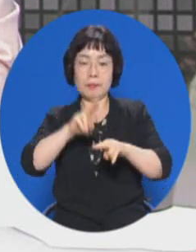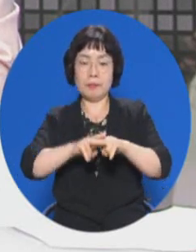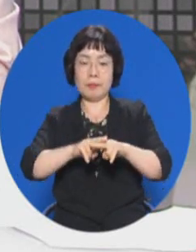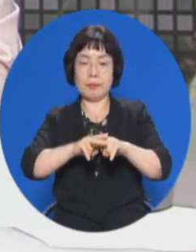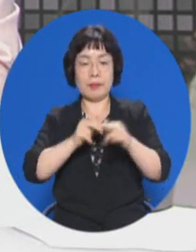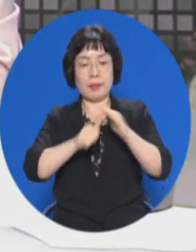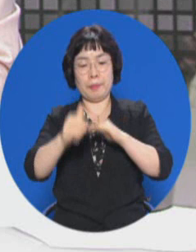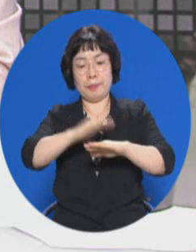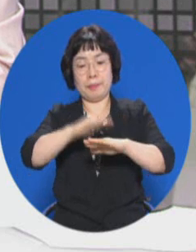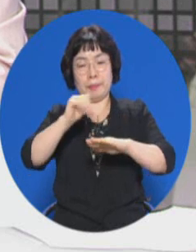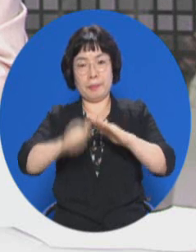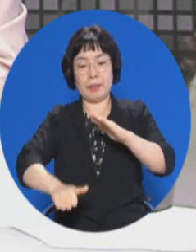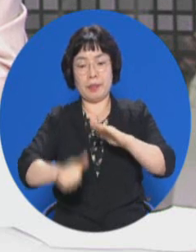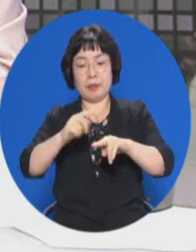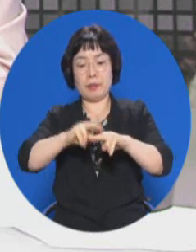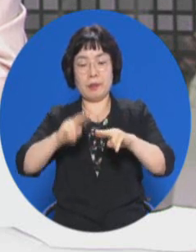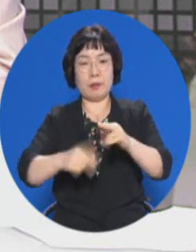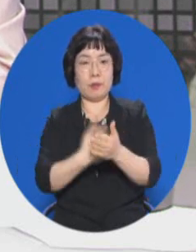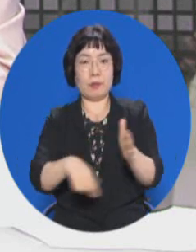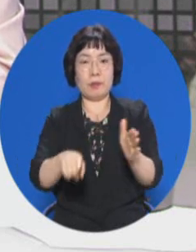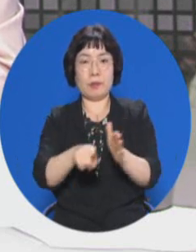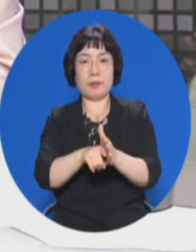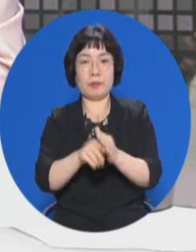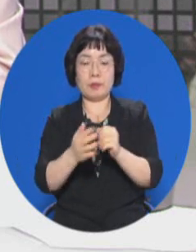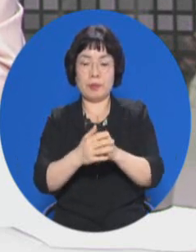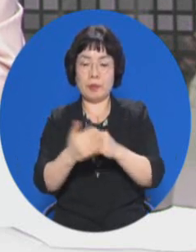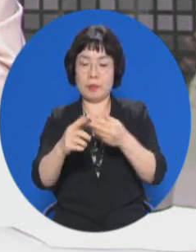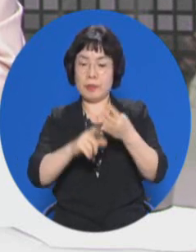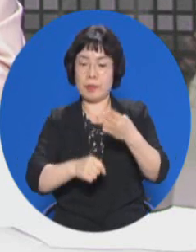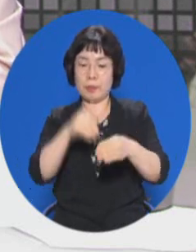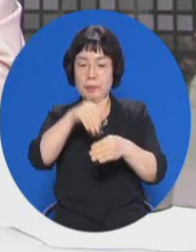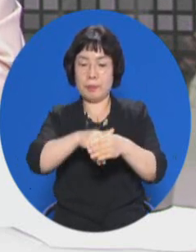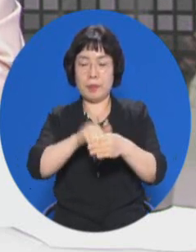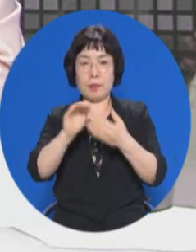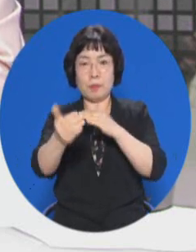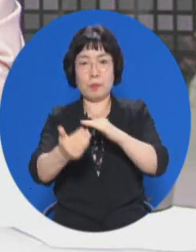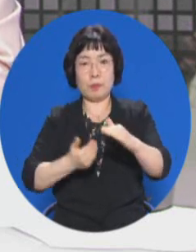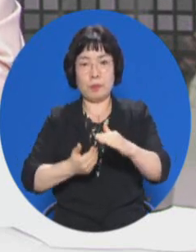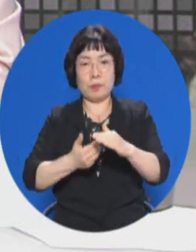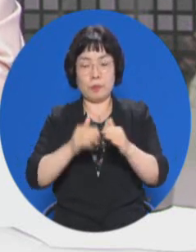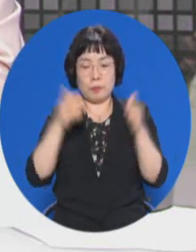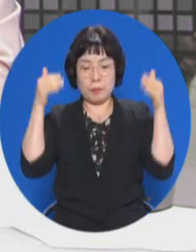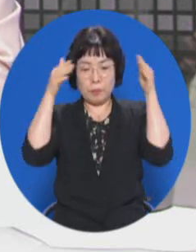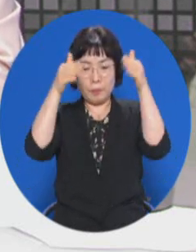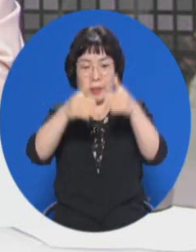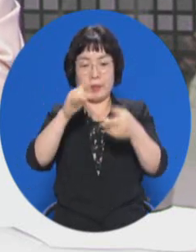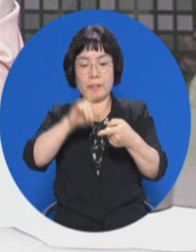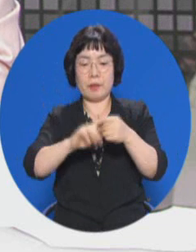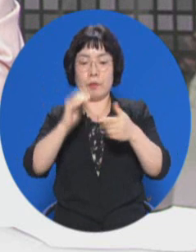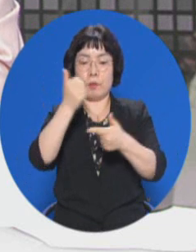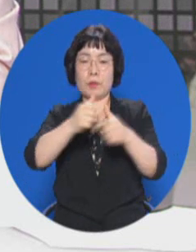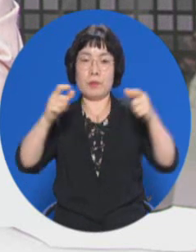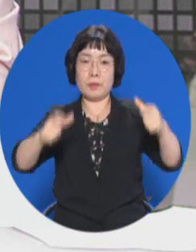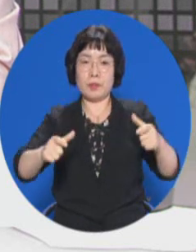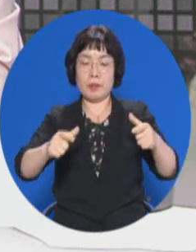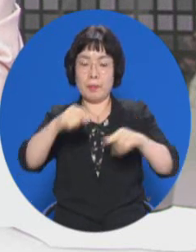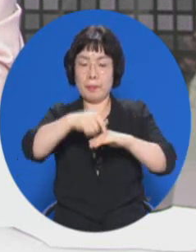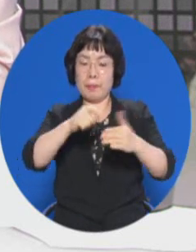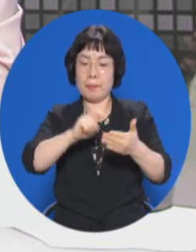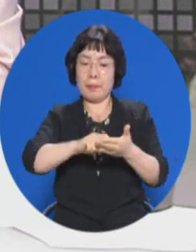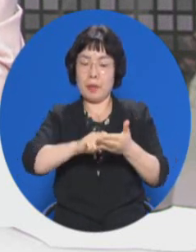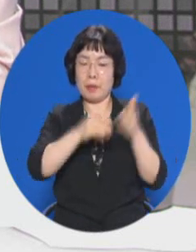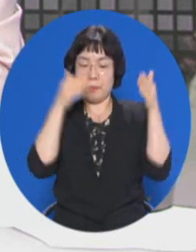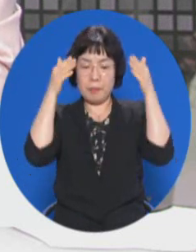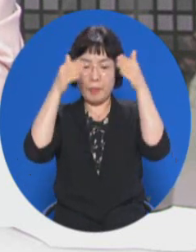내려놓을 예정이라고 합니다. 4월 재보선 전후로 대권 경쟁이 어떤 흐름으로 이어질지 또 호남 민심은 어디로 움직일지